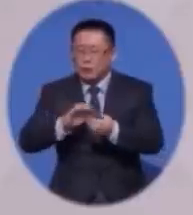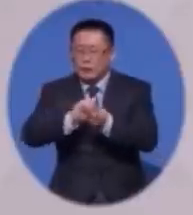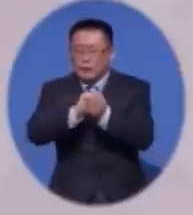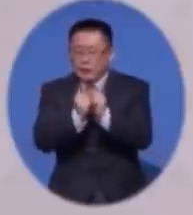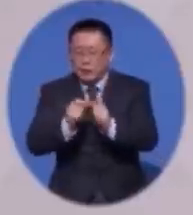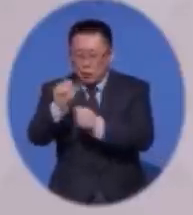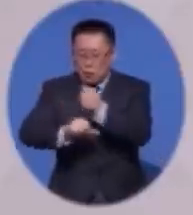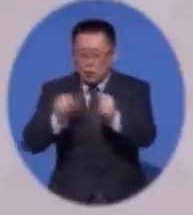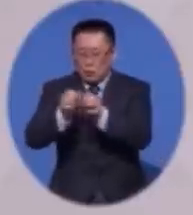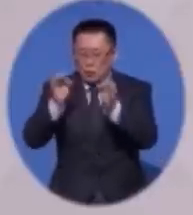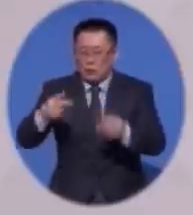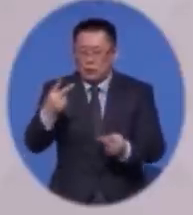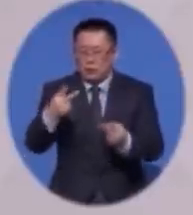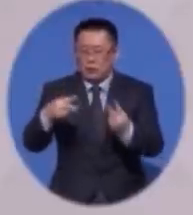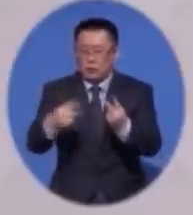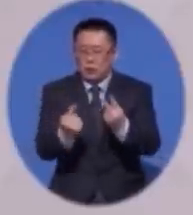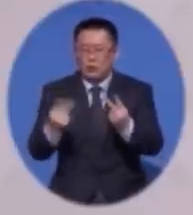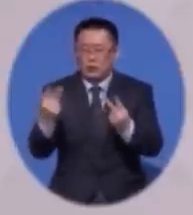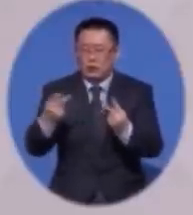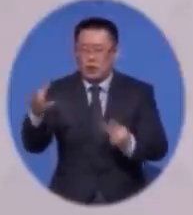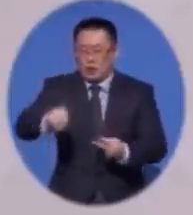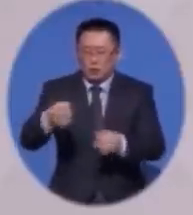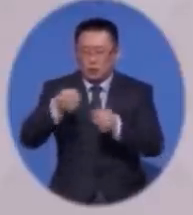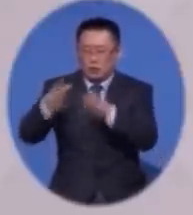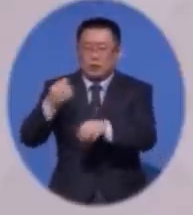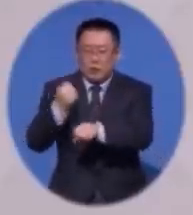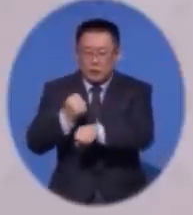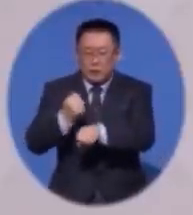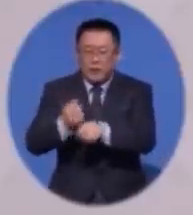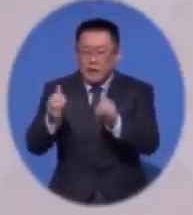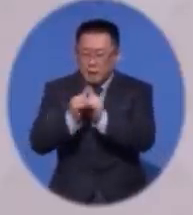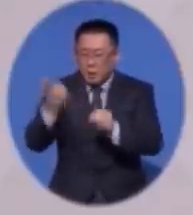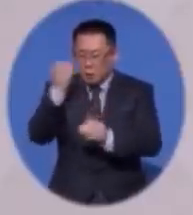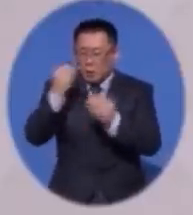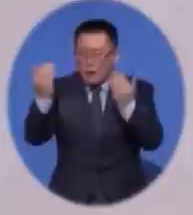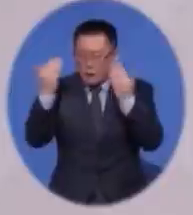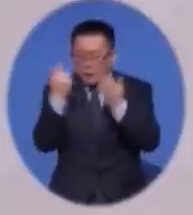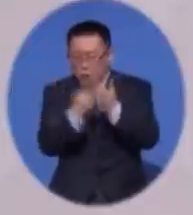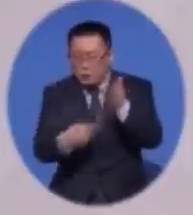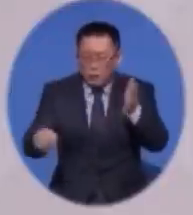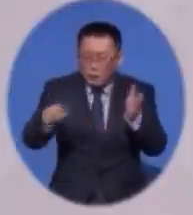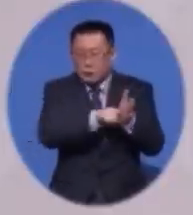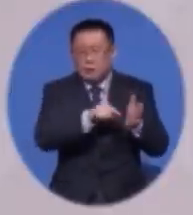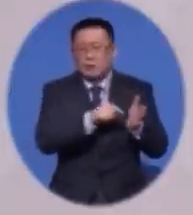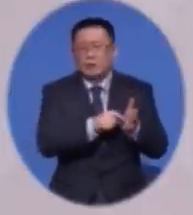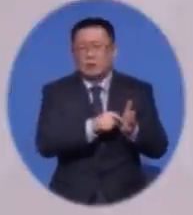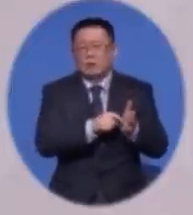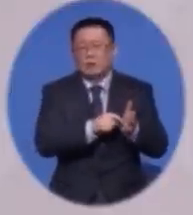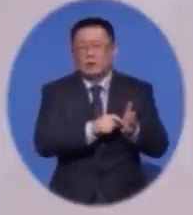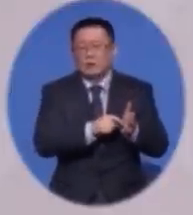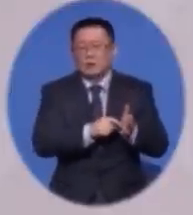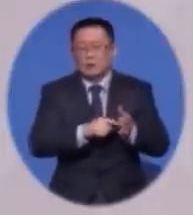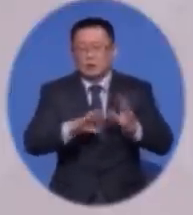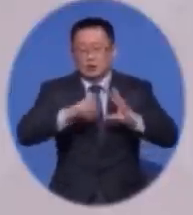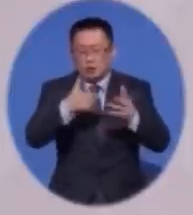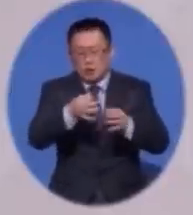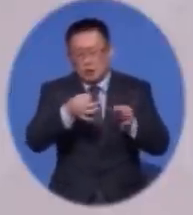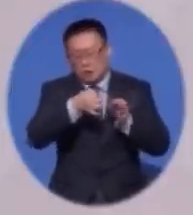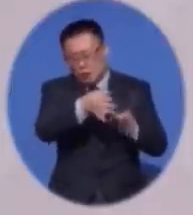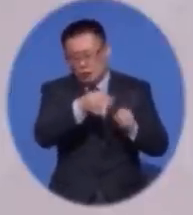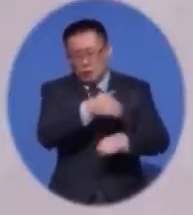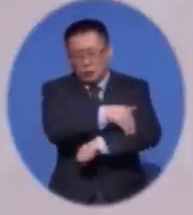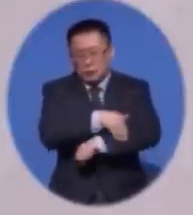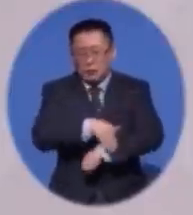2조 2천억을 투자를 해서 일반고의 경쟁력 강화를 위해서 국비 투자를 할